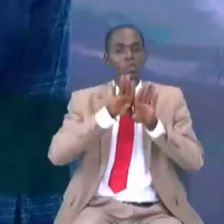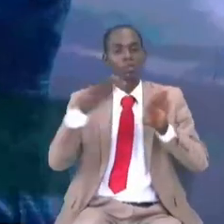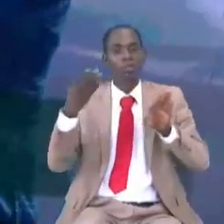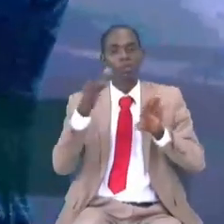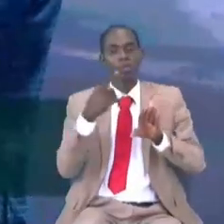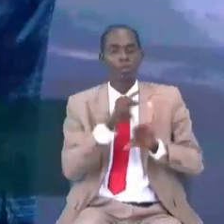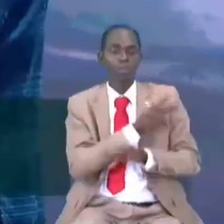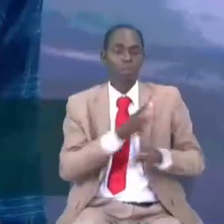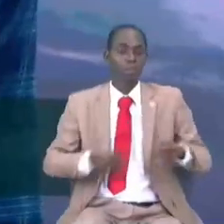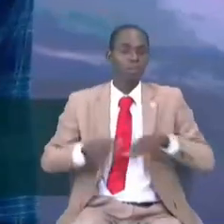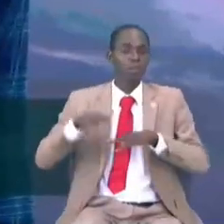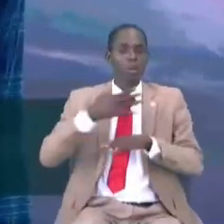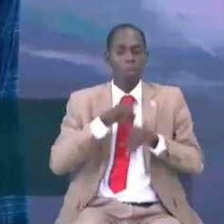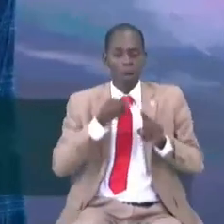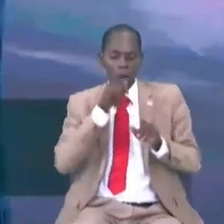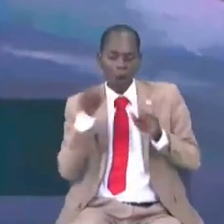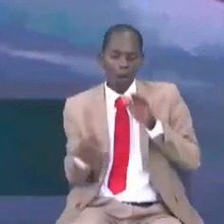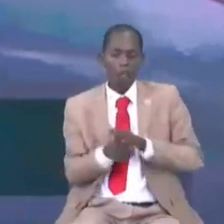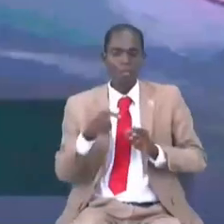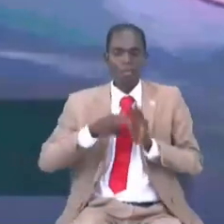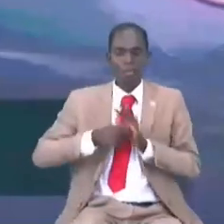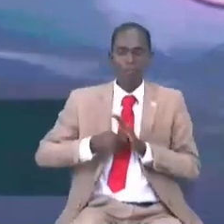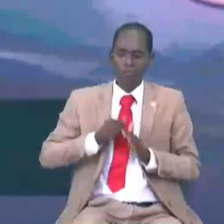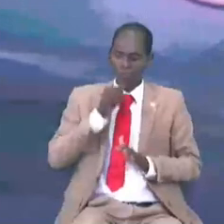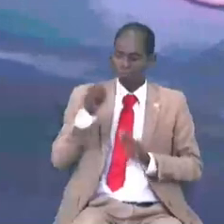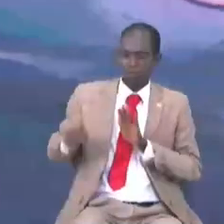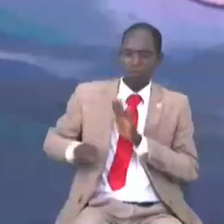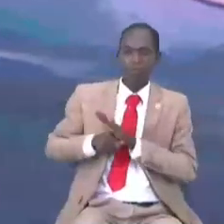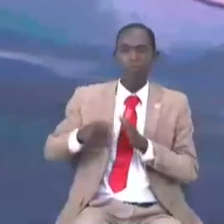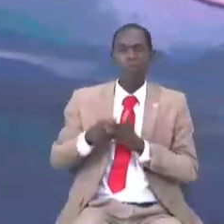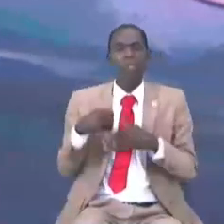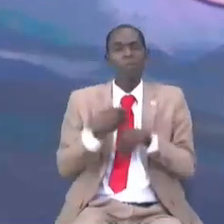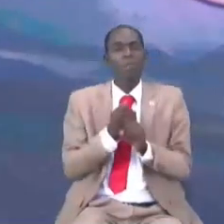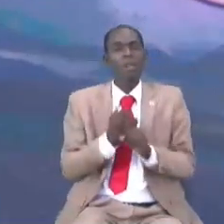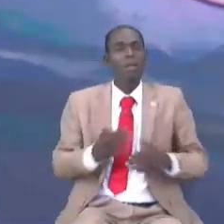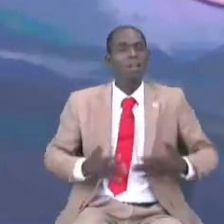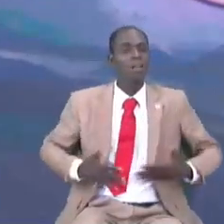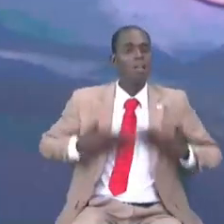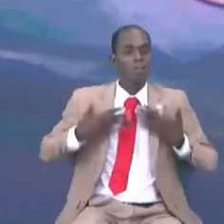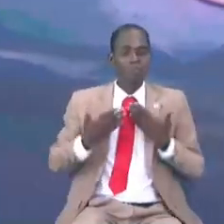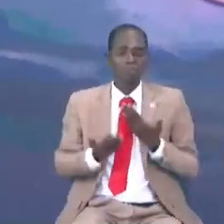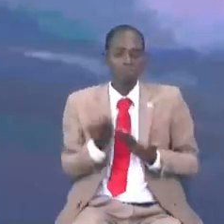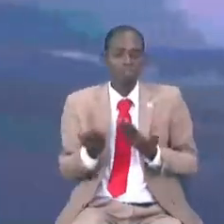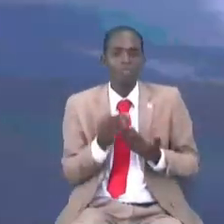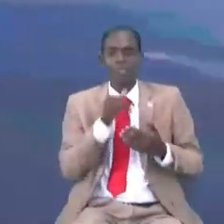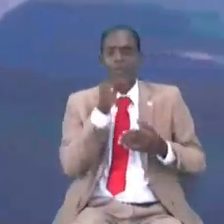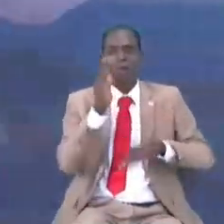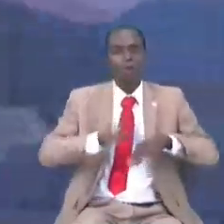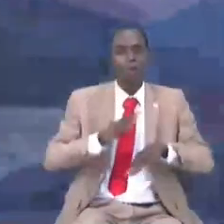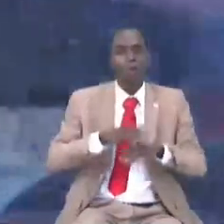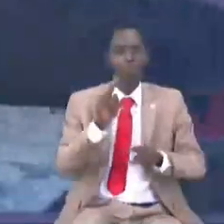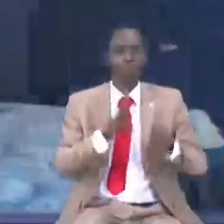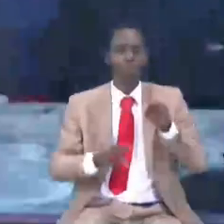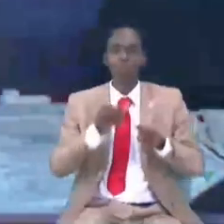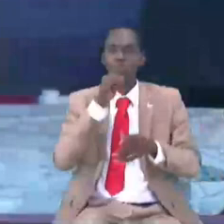ils ont pris la vie à la légère. Ils n'avertissaient pas les gens. Ils ne parlent pas aux gens. Et ils sont en train de caresser les